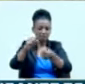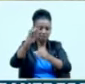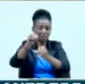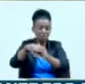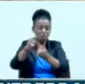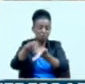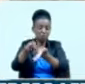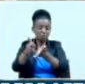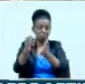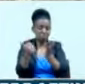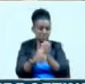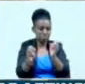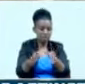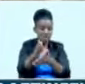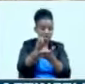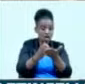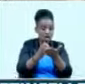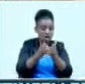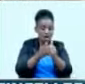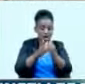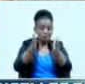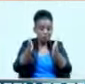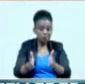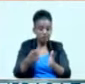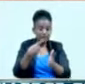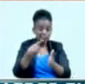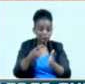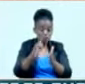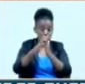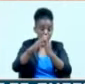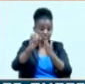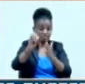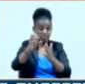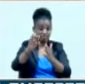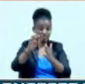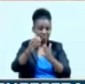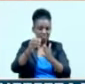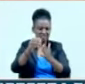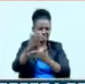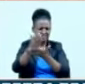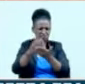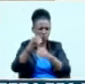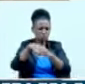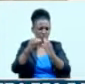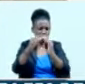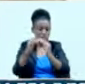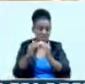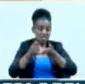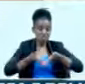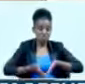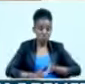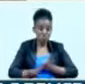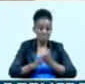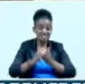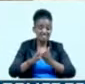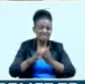kubajyanamo nta kibazo. Bamwe mu bayobozi n'abakozi b'amavuriro bavuga ko mu mujyi wa Kigali nubwo hari abitabira gahunda zo kuboneza urubyaro,